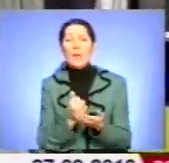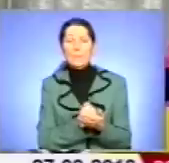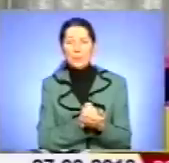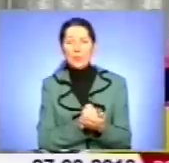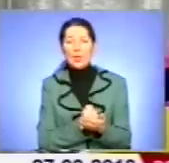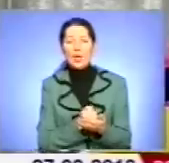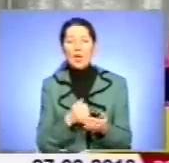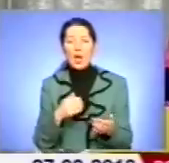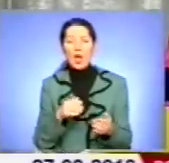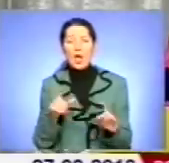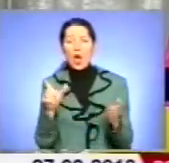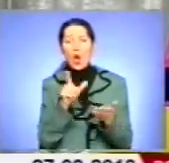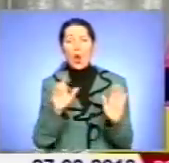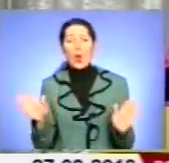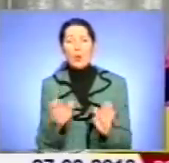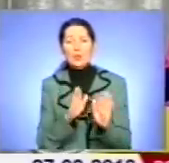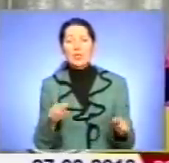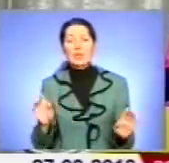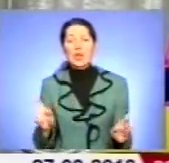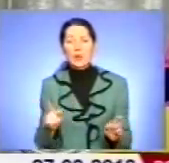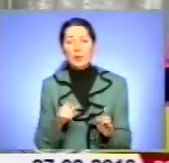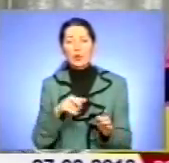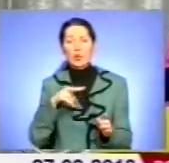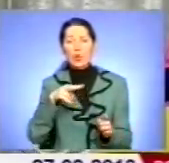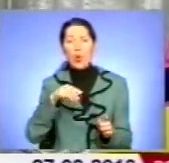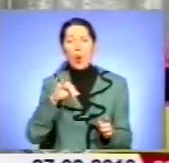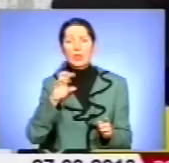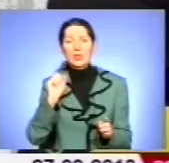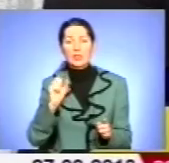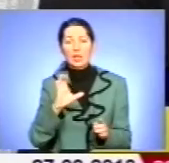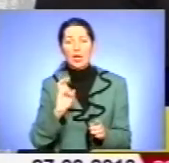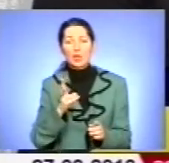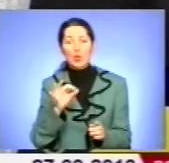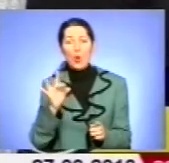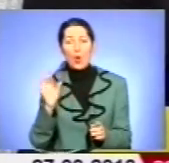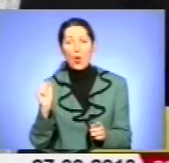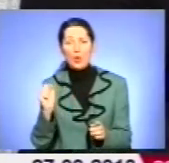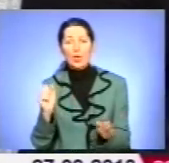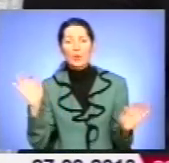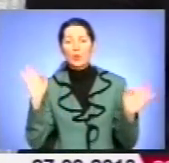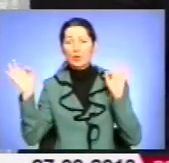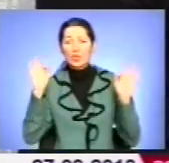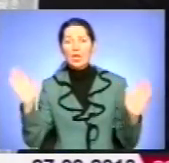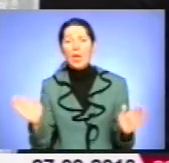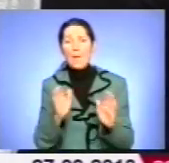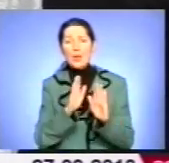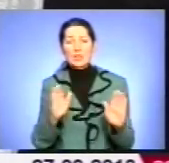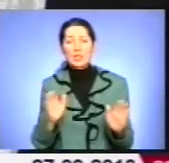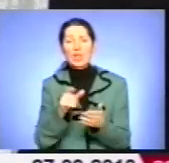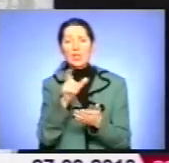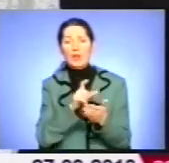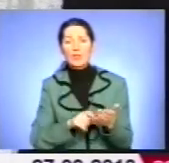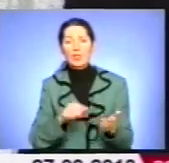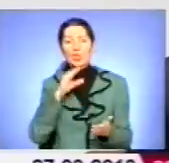на музику Миколи Лисенка, Якова Степового та Костянтина Скорохода. Прозвучали пісні на вірші Шевченка «Ой, одна я